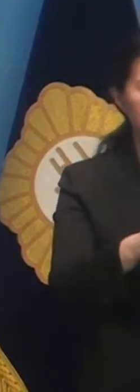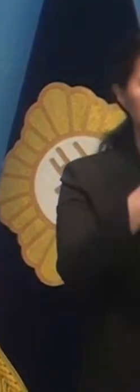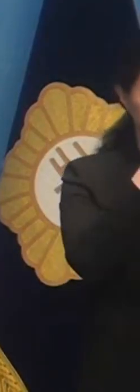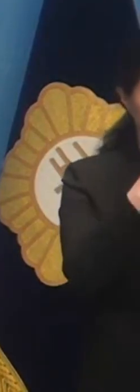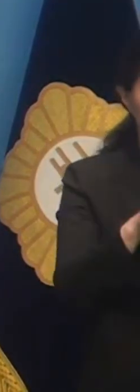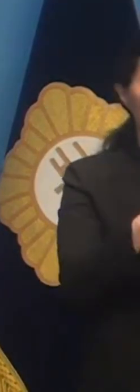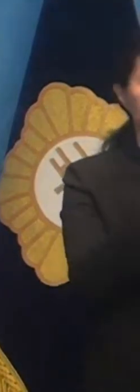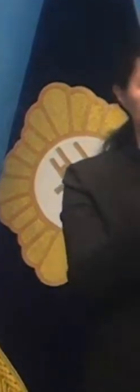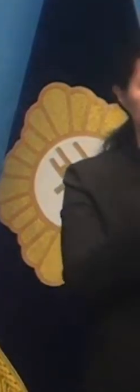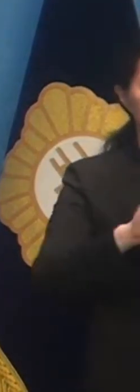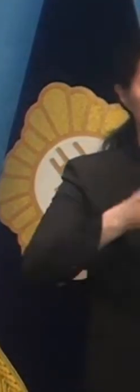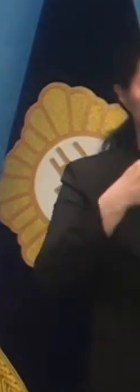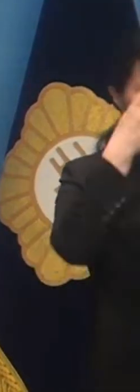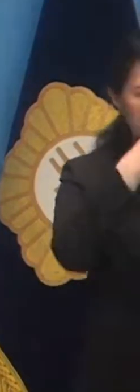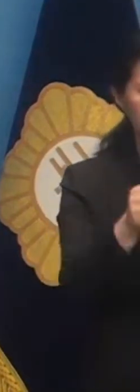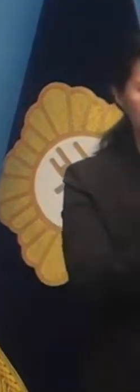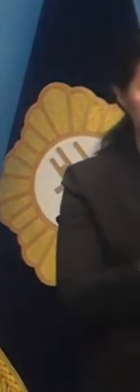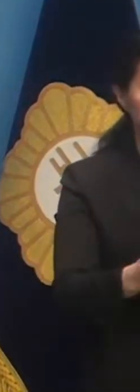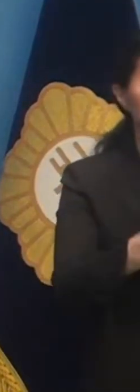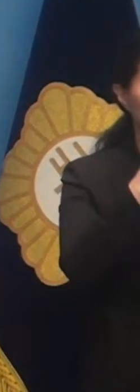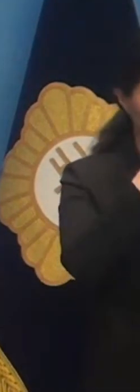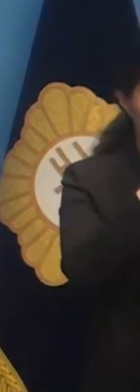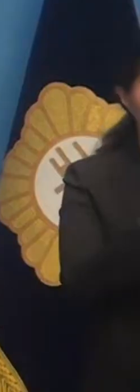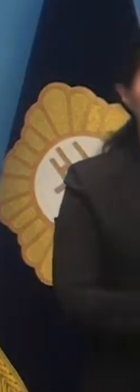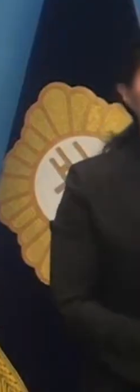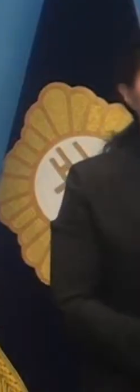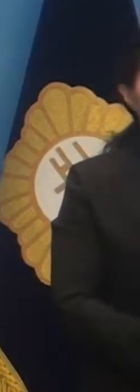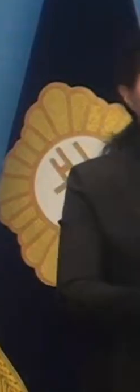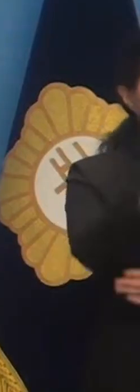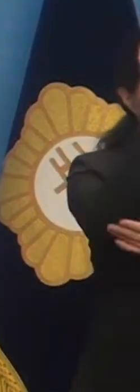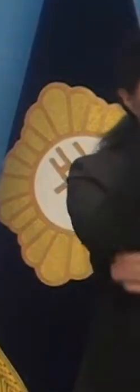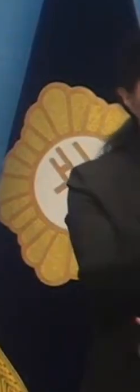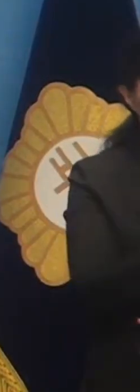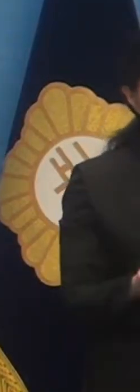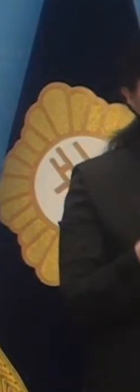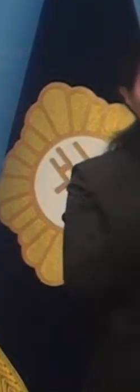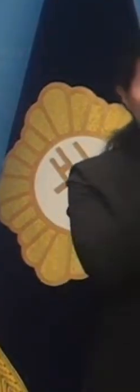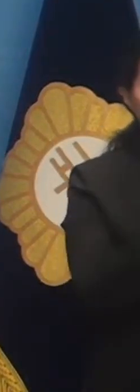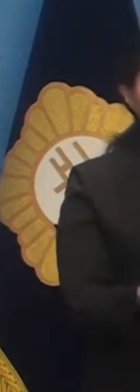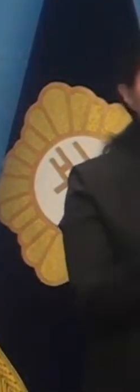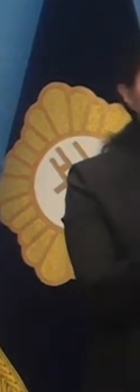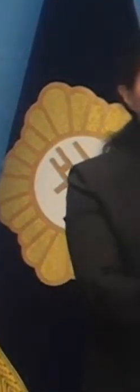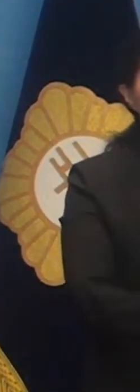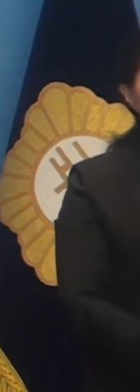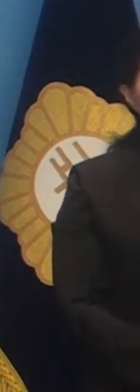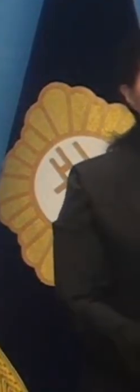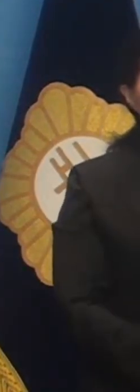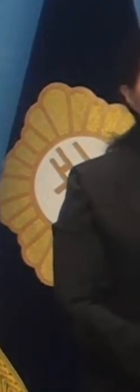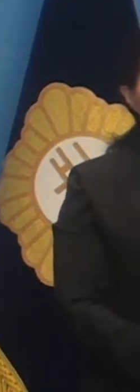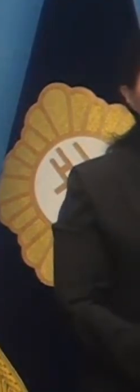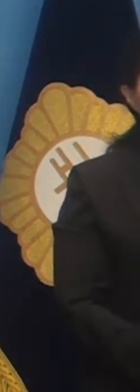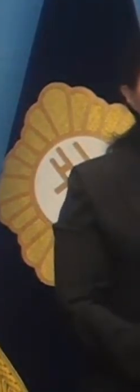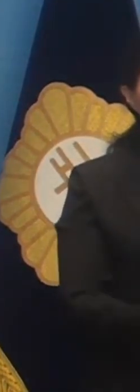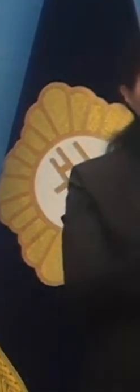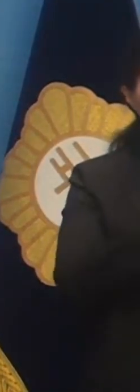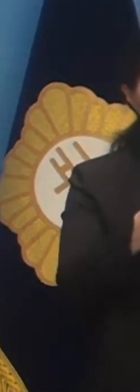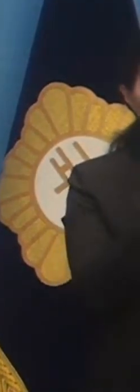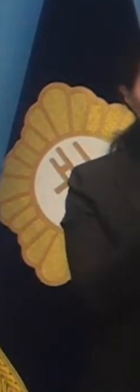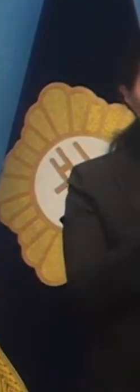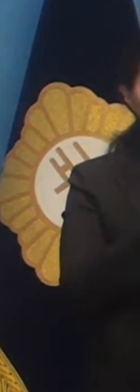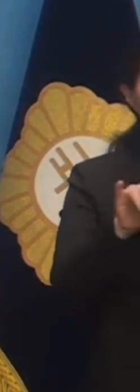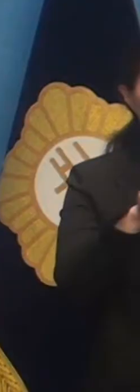번째, 국가수사위원회 신설 법안입니다. 기자회견에 앞서 참석하신 분들 소개해 드리도록 하겠습니다. 민영배